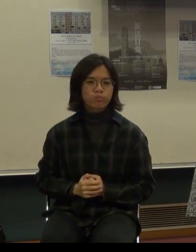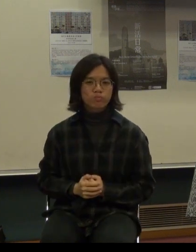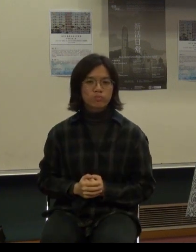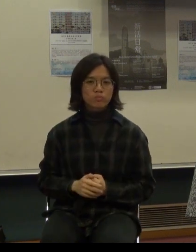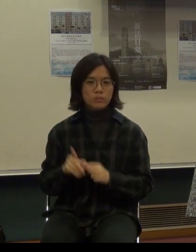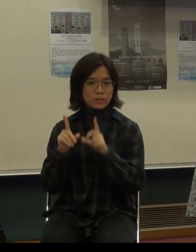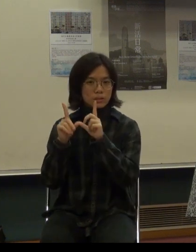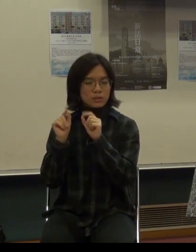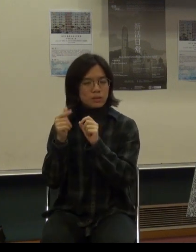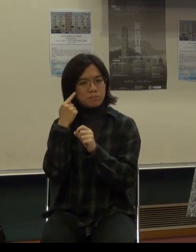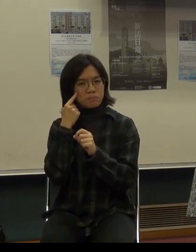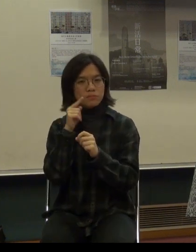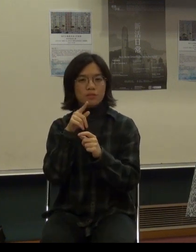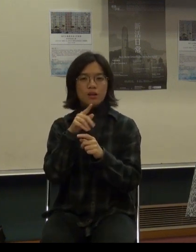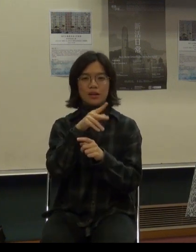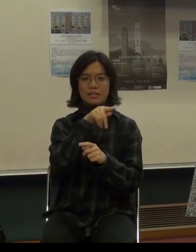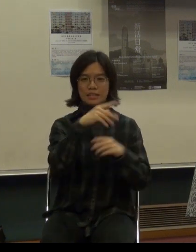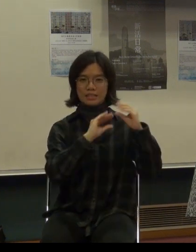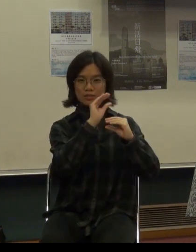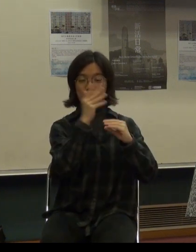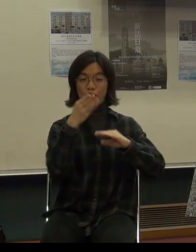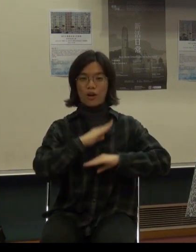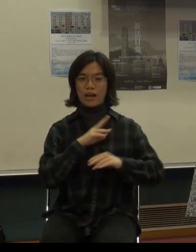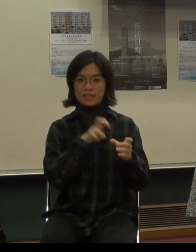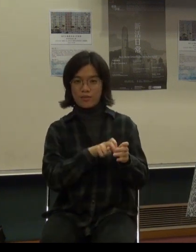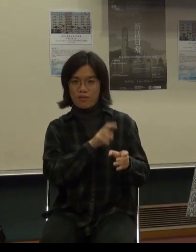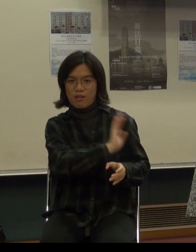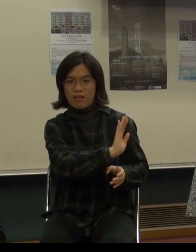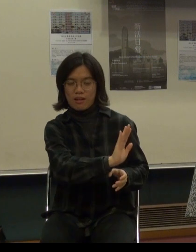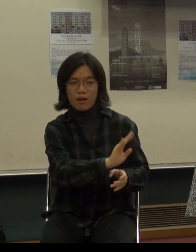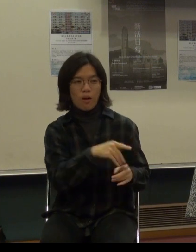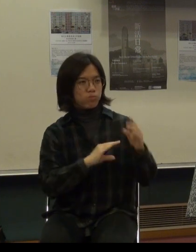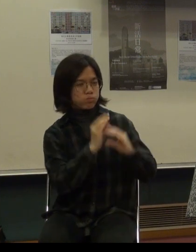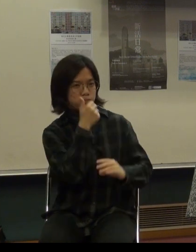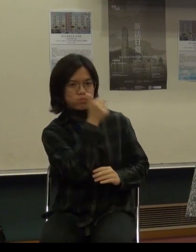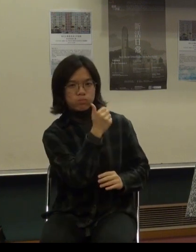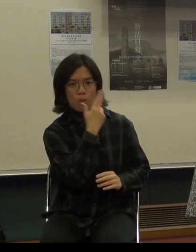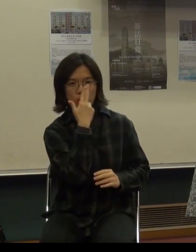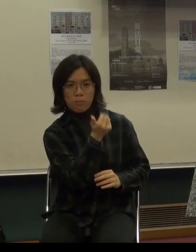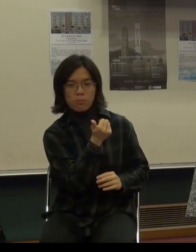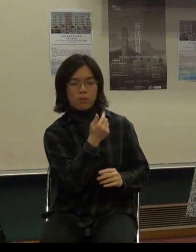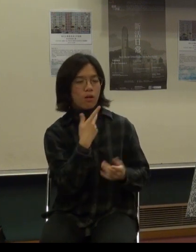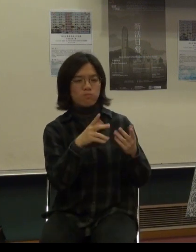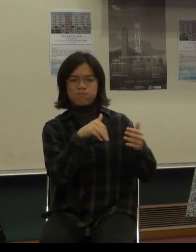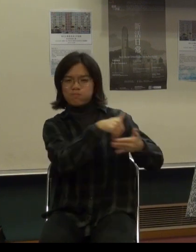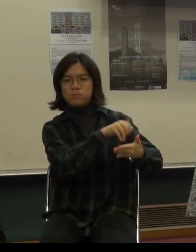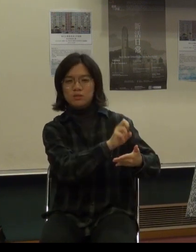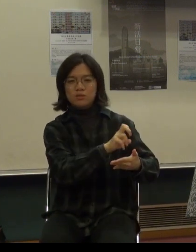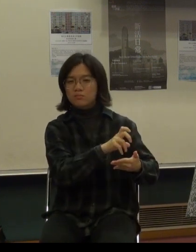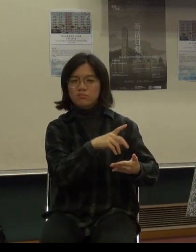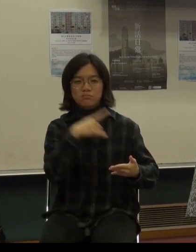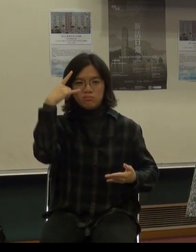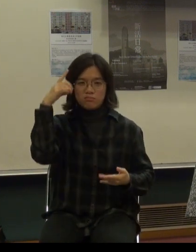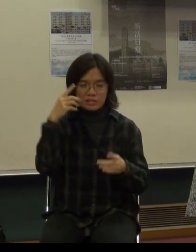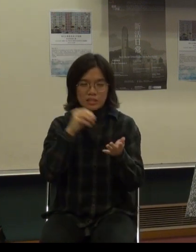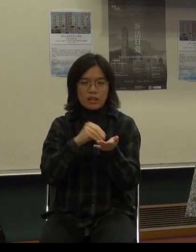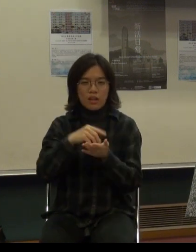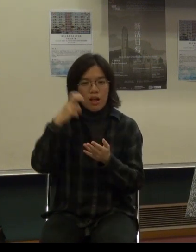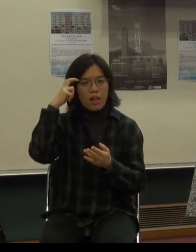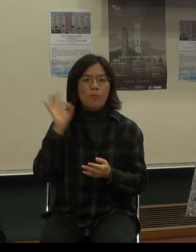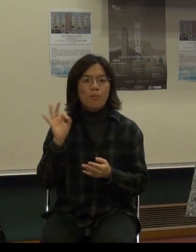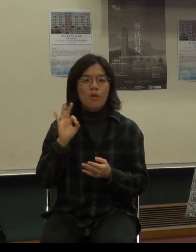那個。西式的建築物佢係咁起得咁好，起得咁靚，所以佢唔拆嘅，即係佢冇，佢似乎冇呢